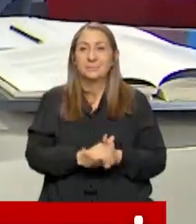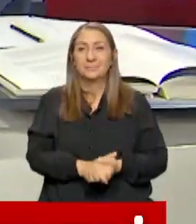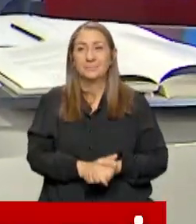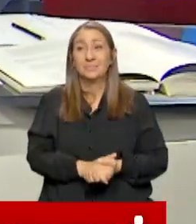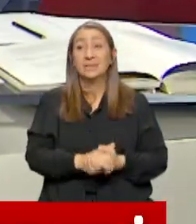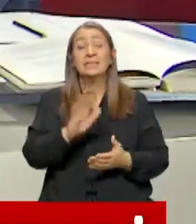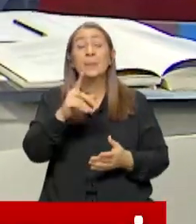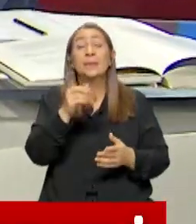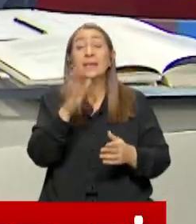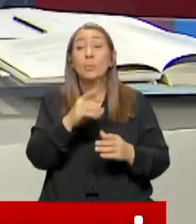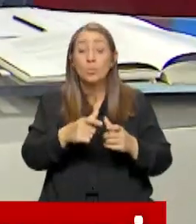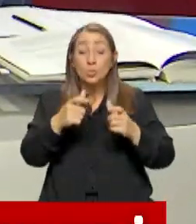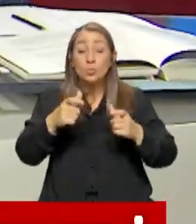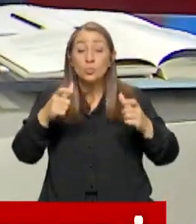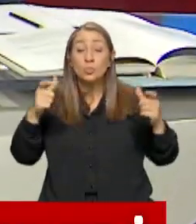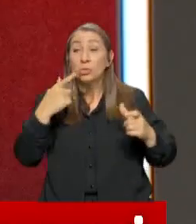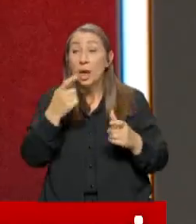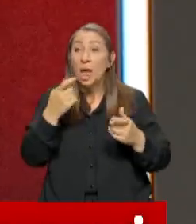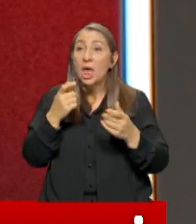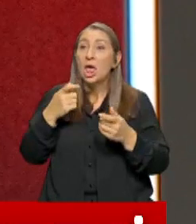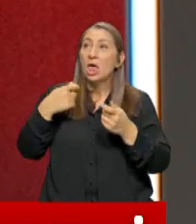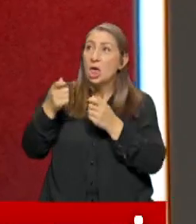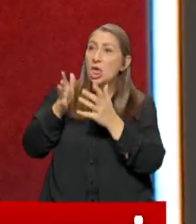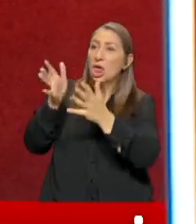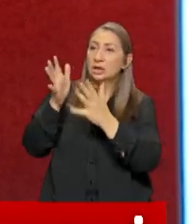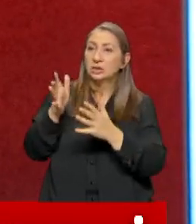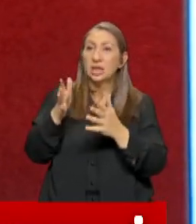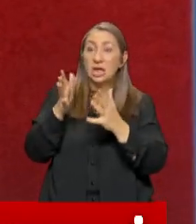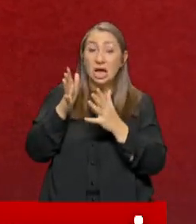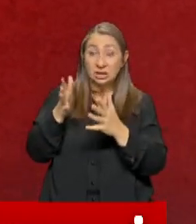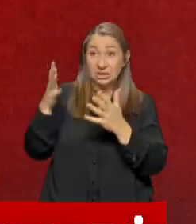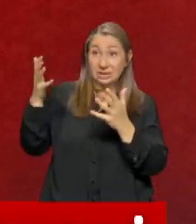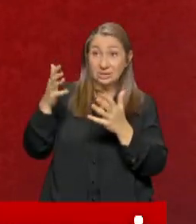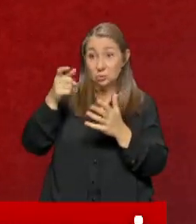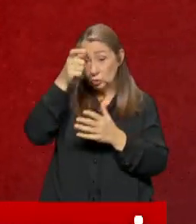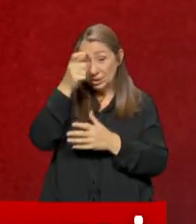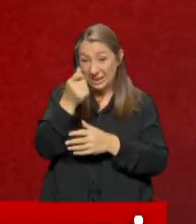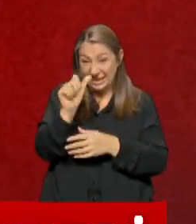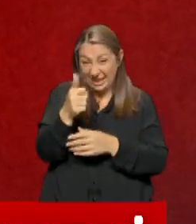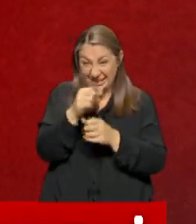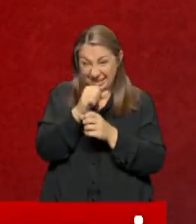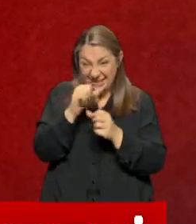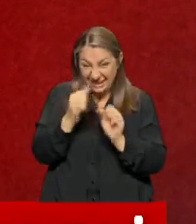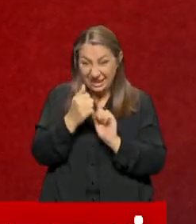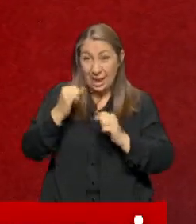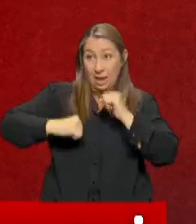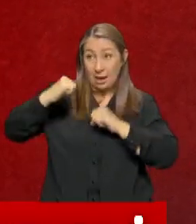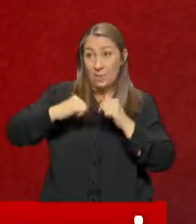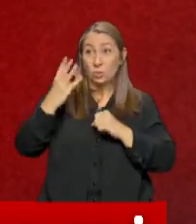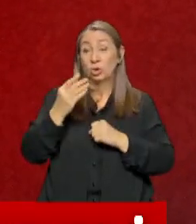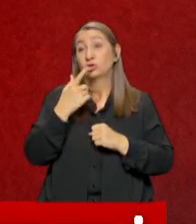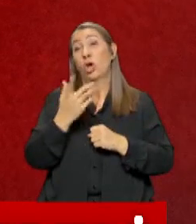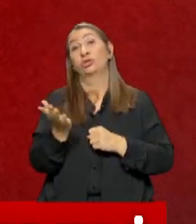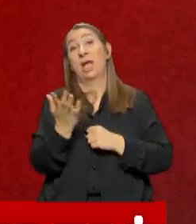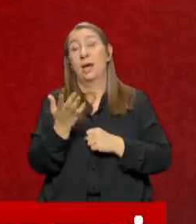ya Bir yandan da büyüme büyüme diyorlar ihracat filan diyorlar ihracatçıyı da sıkıştırıyorlar bak Türk lirasının değerini düşürüyorlar Sözde rekabete gireceğiz